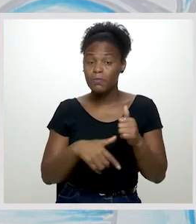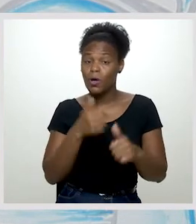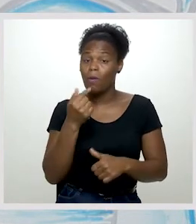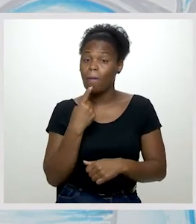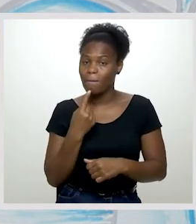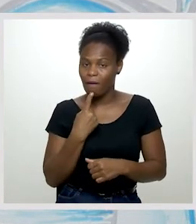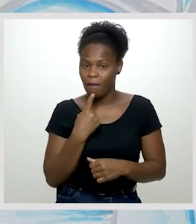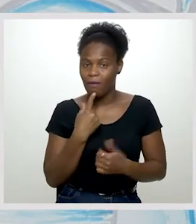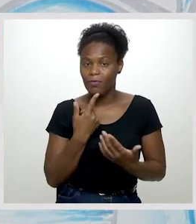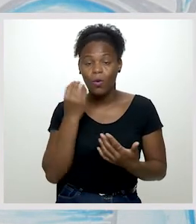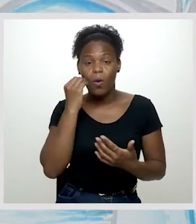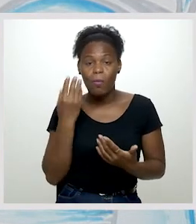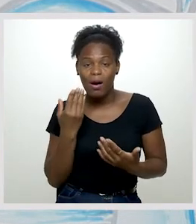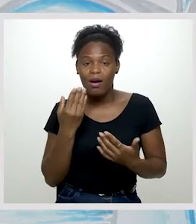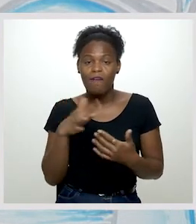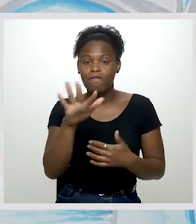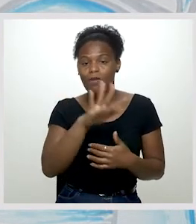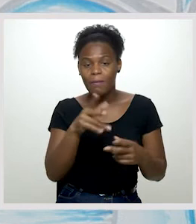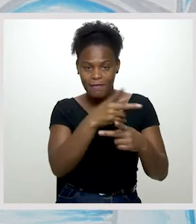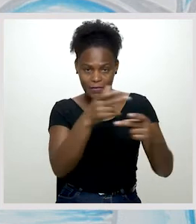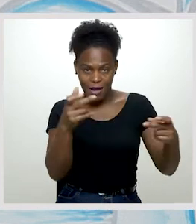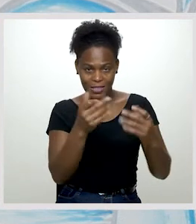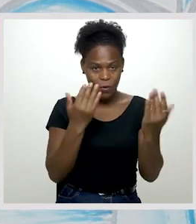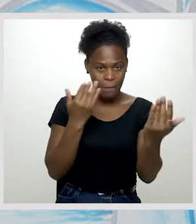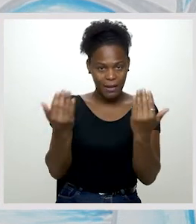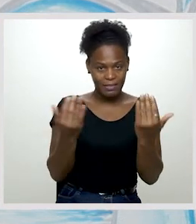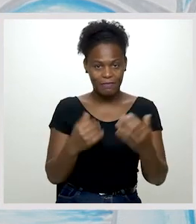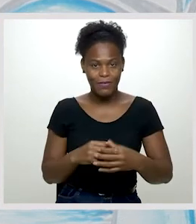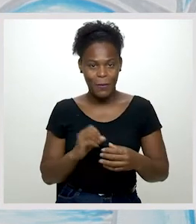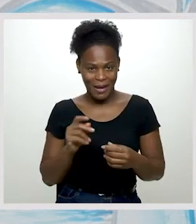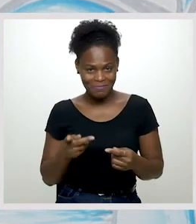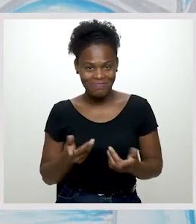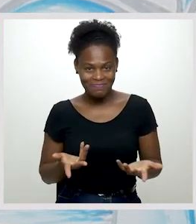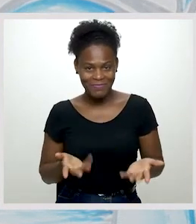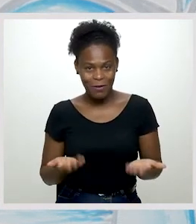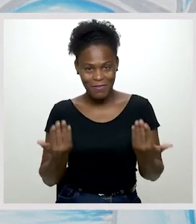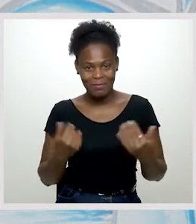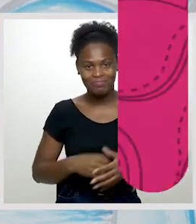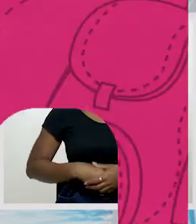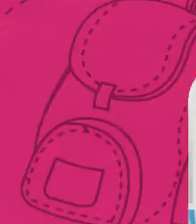comprendre comment former des phrases comparatives. D'accord? On y va?